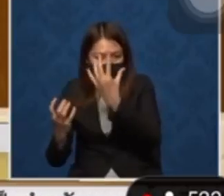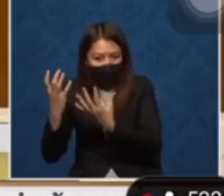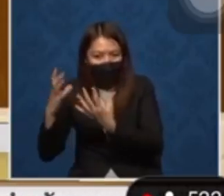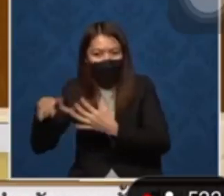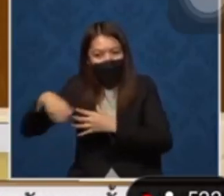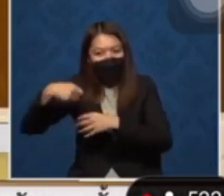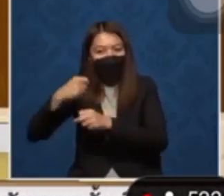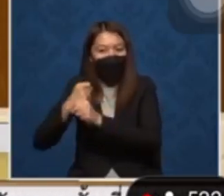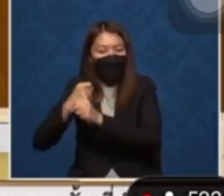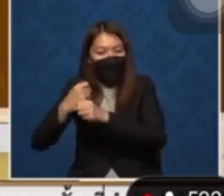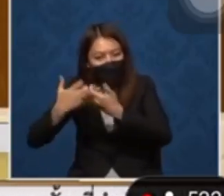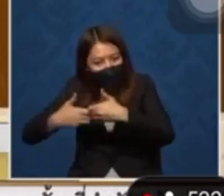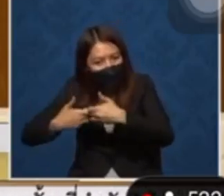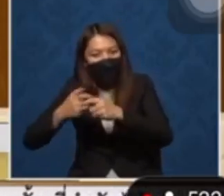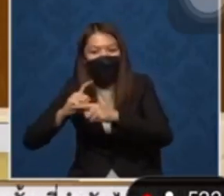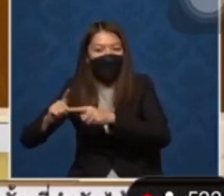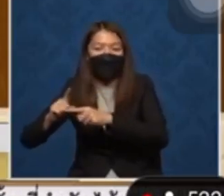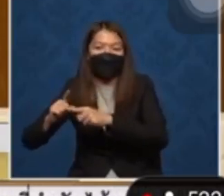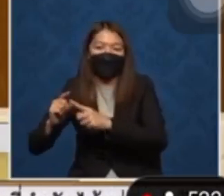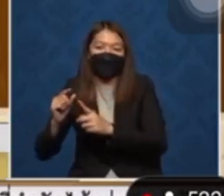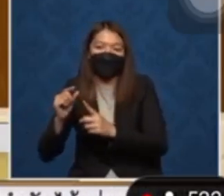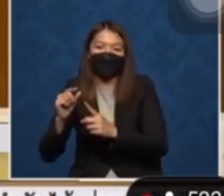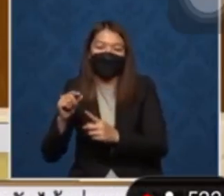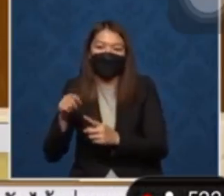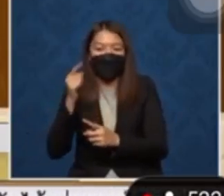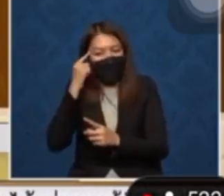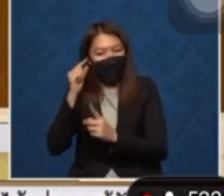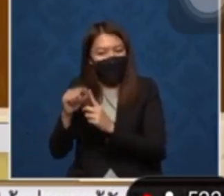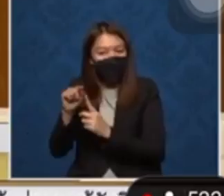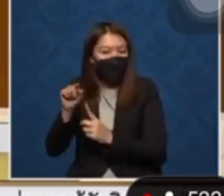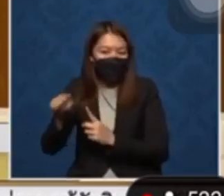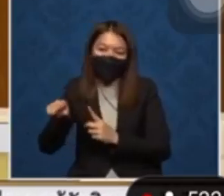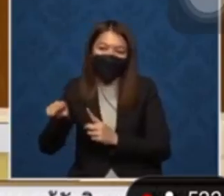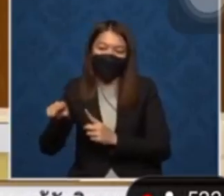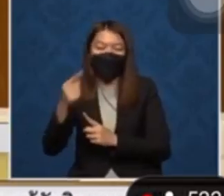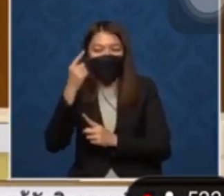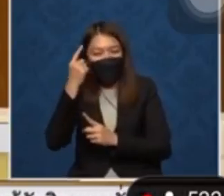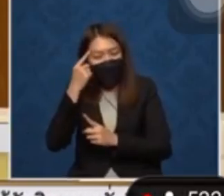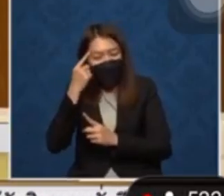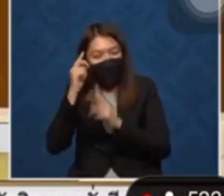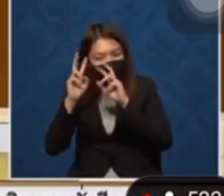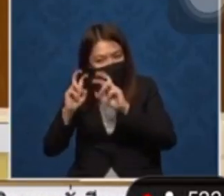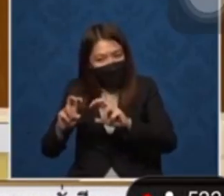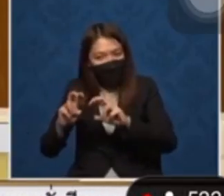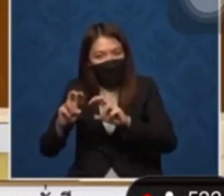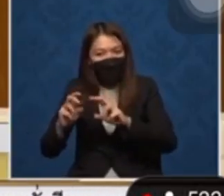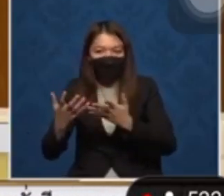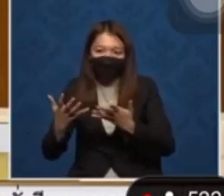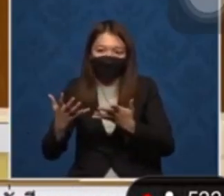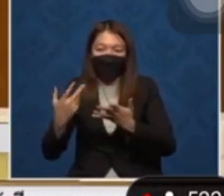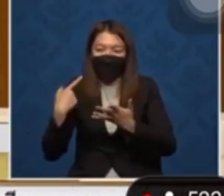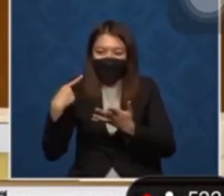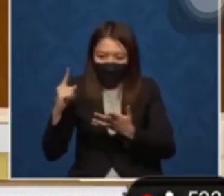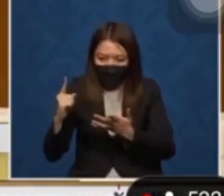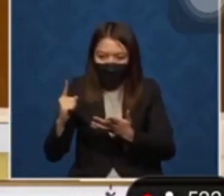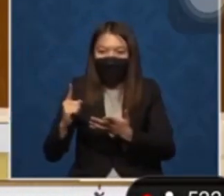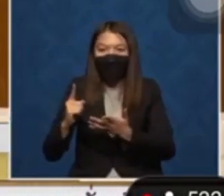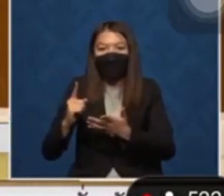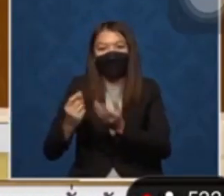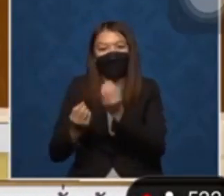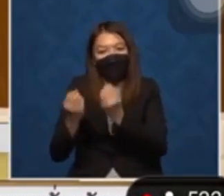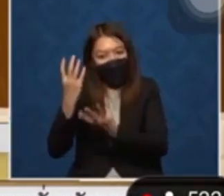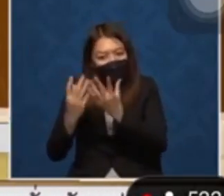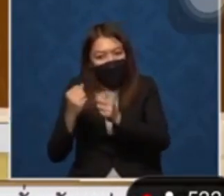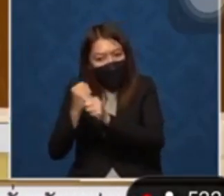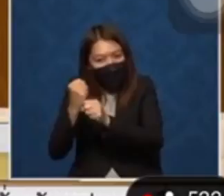างอื่นเป็นการออกคำสั่งที่สะท้อนถึงการไม่ได้คำนึงถึงหลักการในการใช้ประโยชน์ของที่ดินสปก.เพื่อการเก